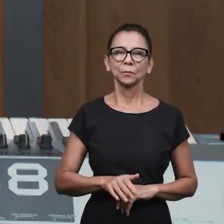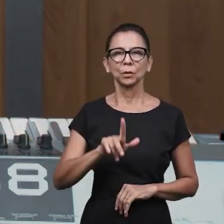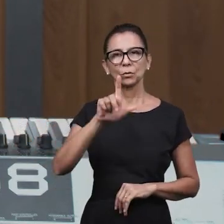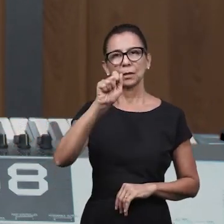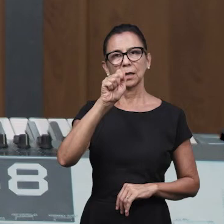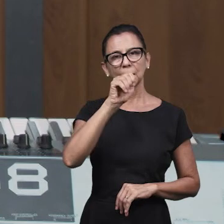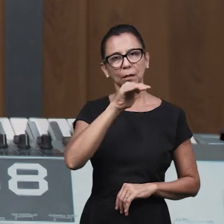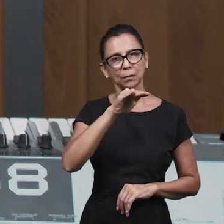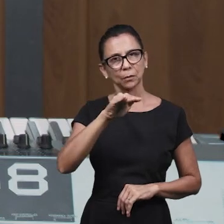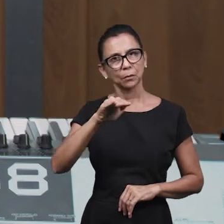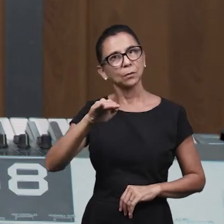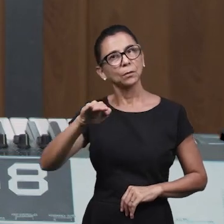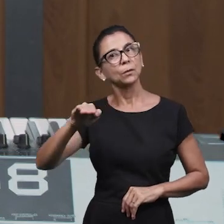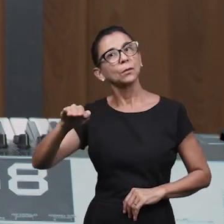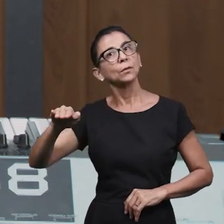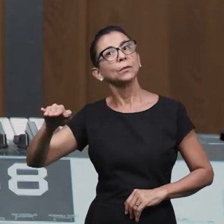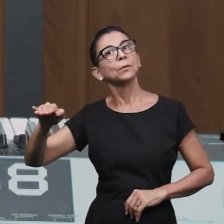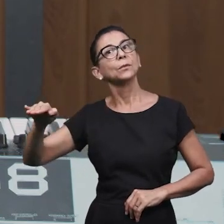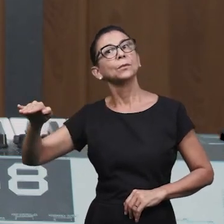Après, vous faites un la long.